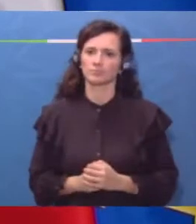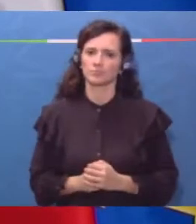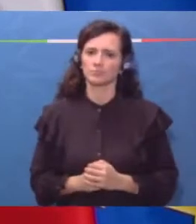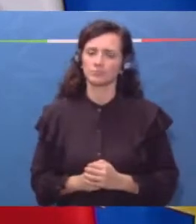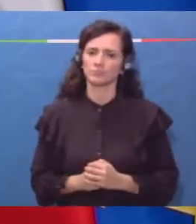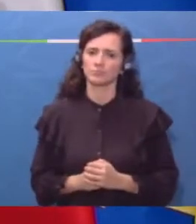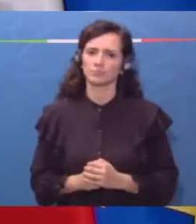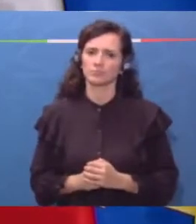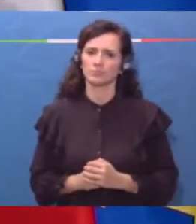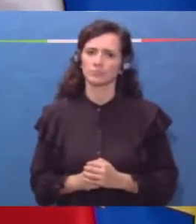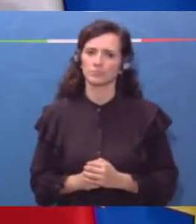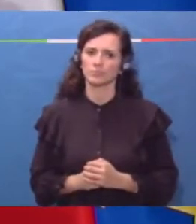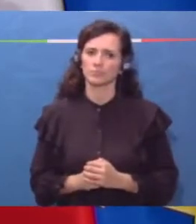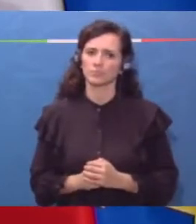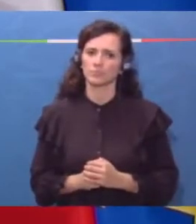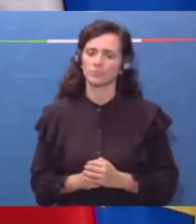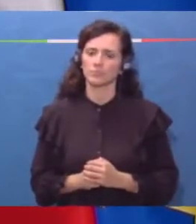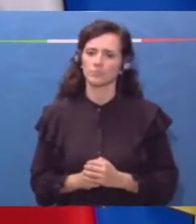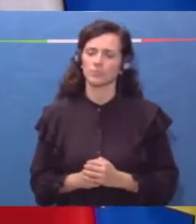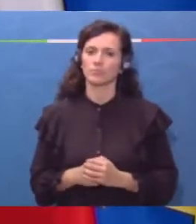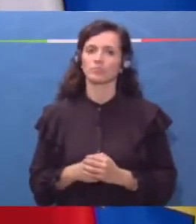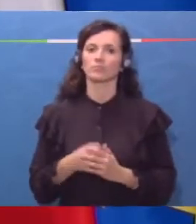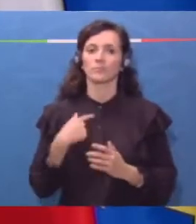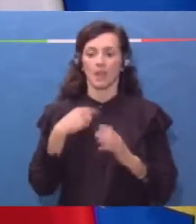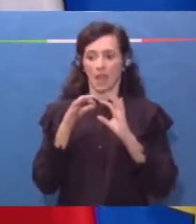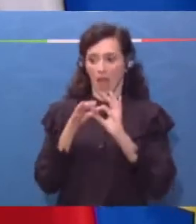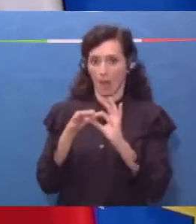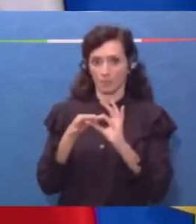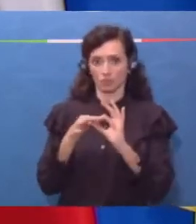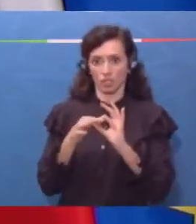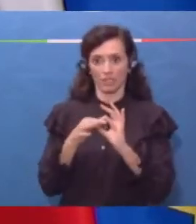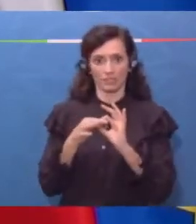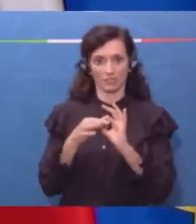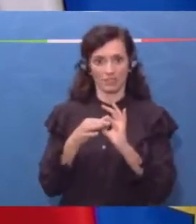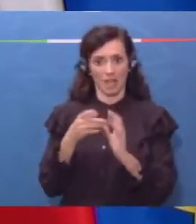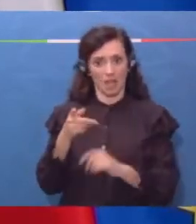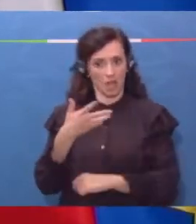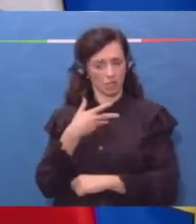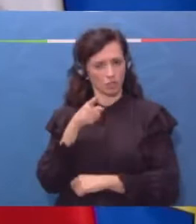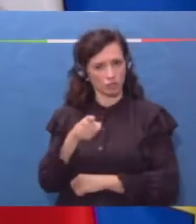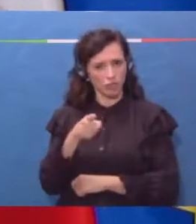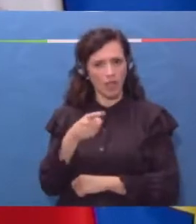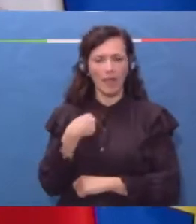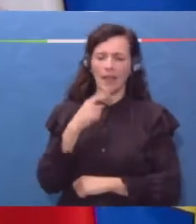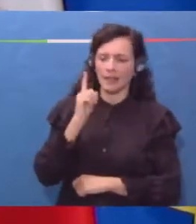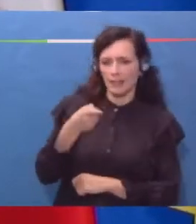Non dobbiamo cercare nelle amicizie che costruiamo